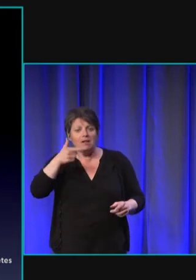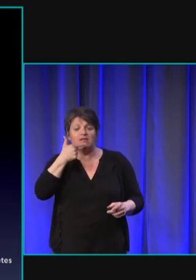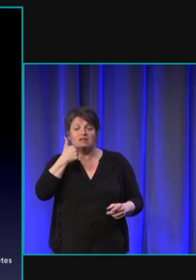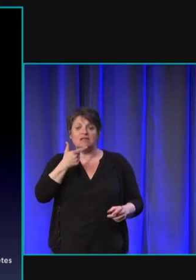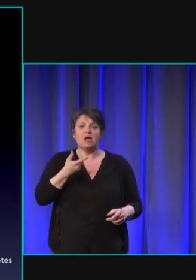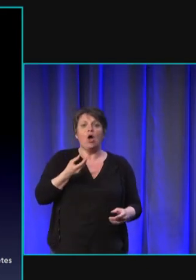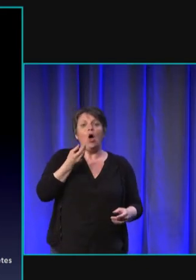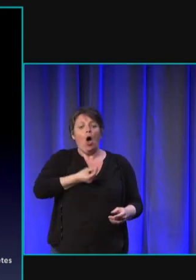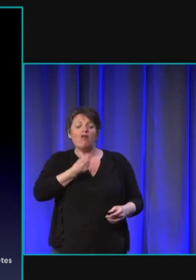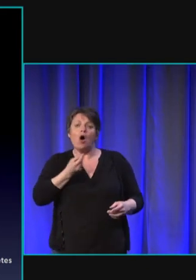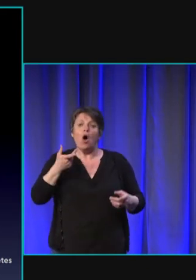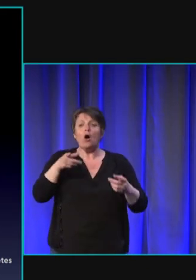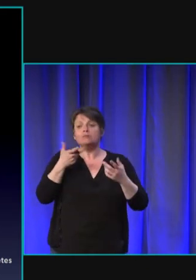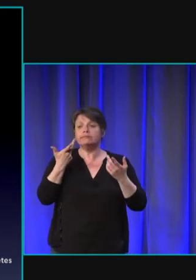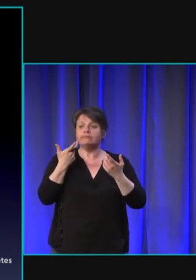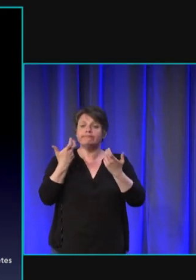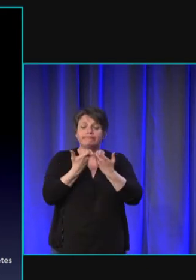tirer le frein à main plus vite que les autres.